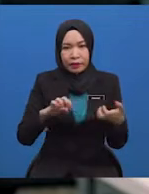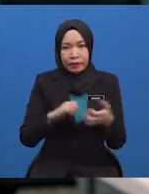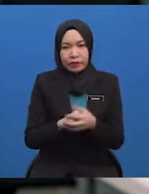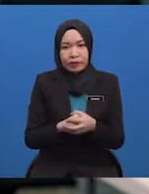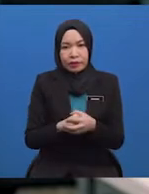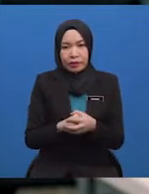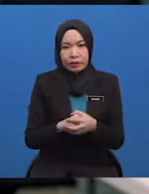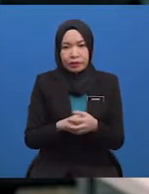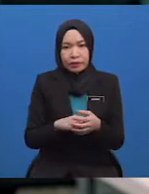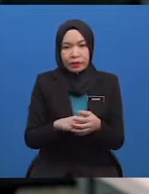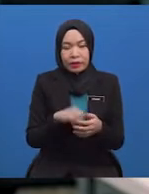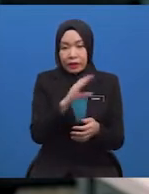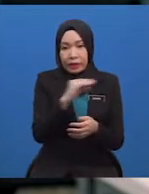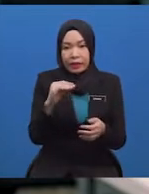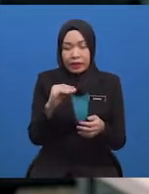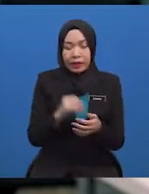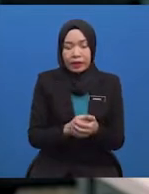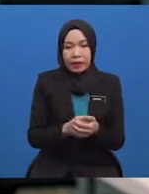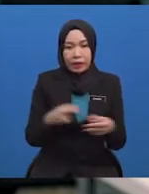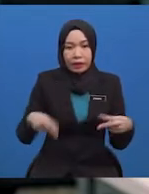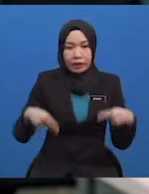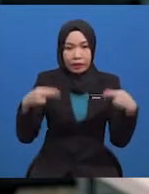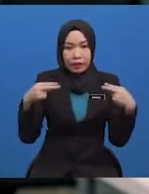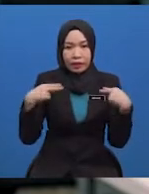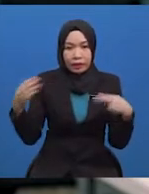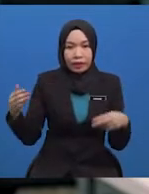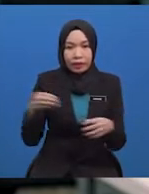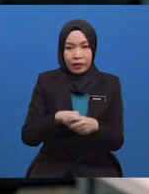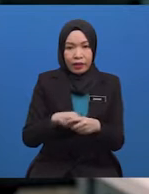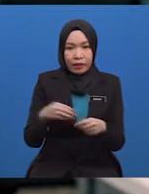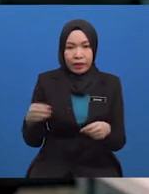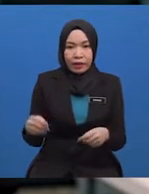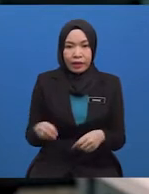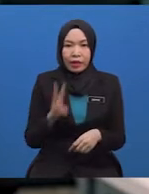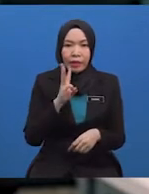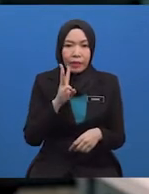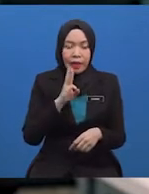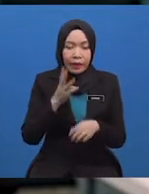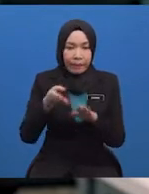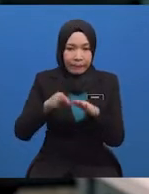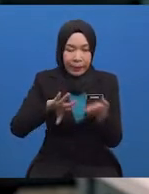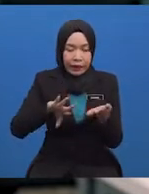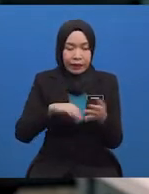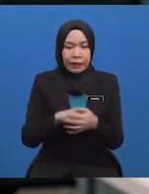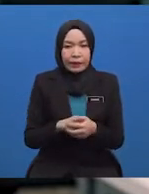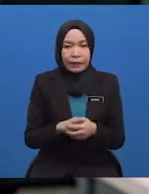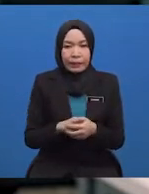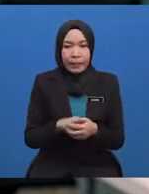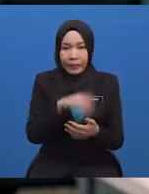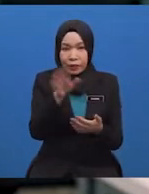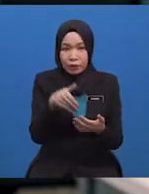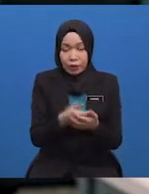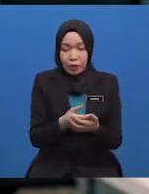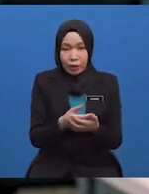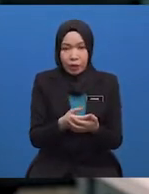hidupan akuatik mati. Penyaliran baja kimia dan racun serangga oleh sektor pertanian ke dalam